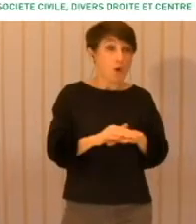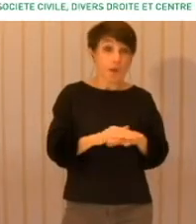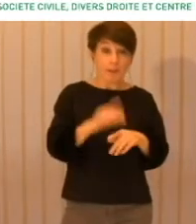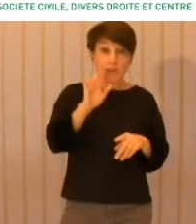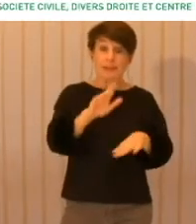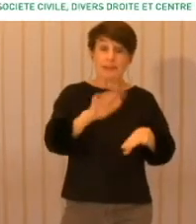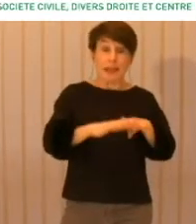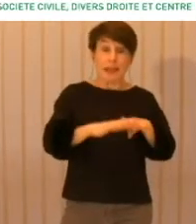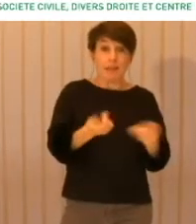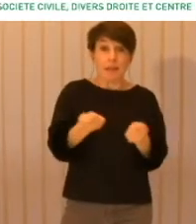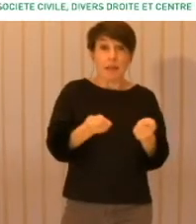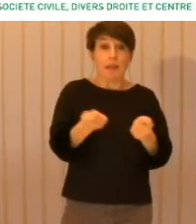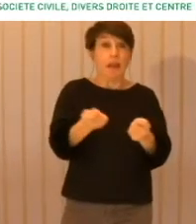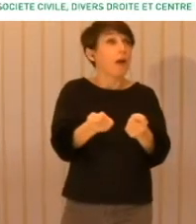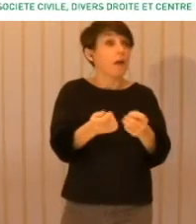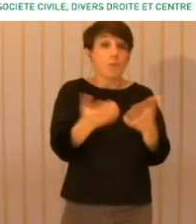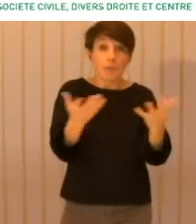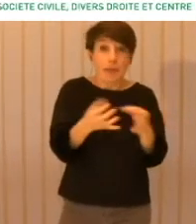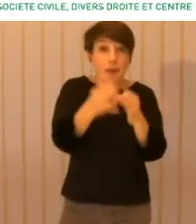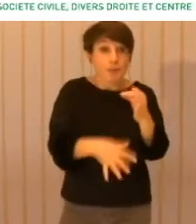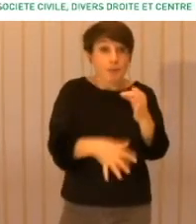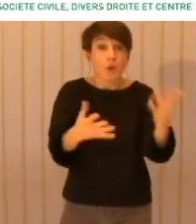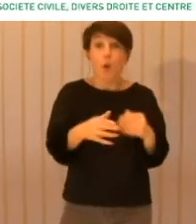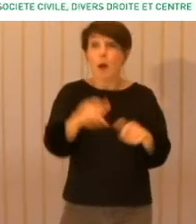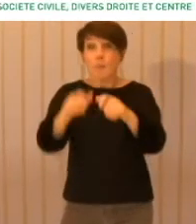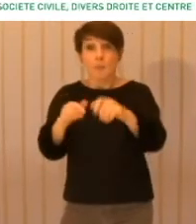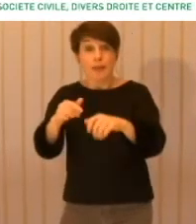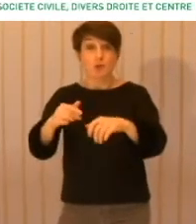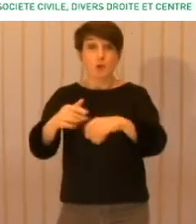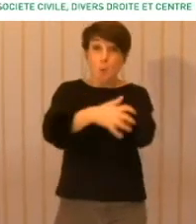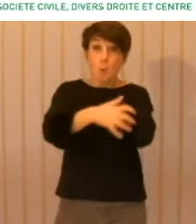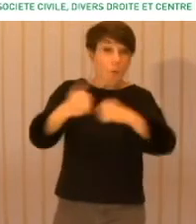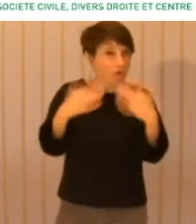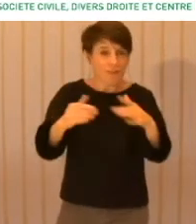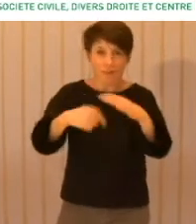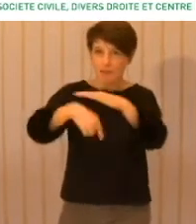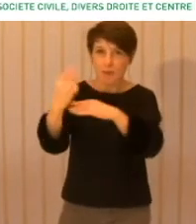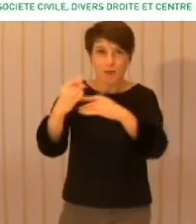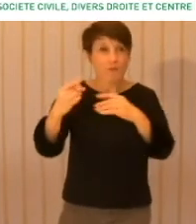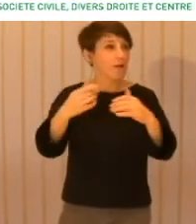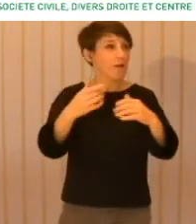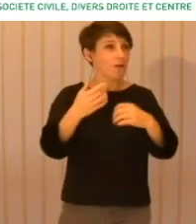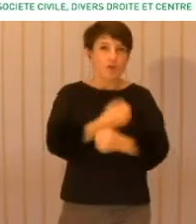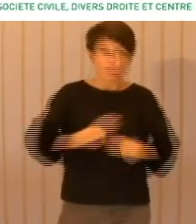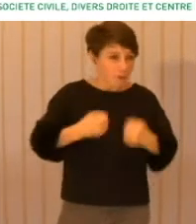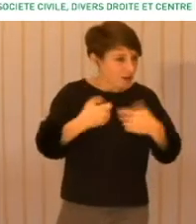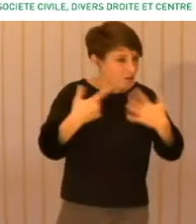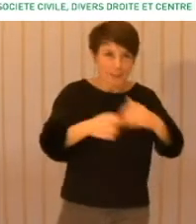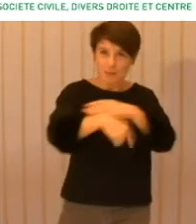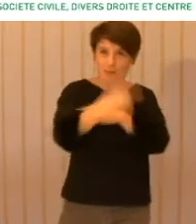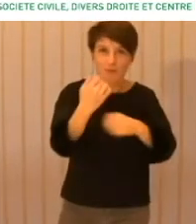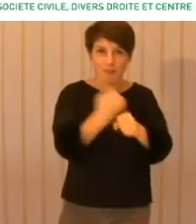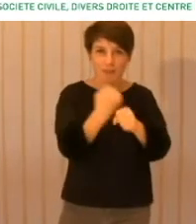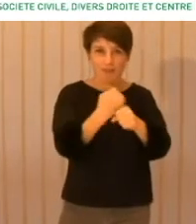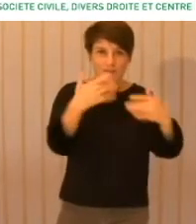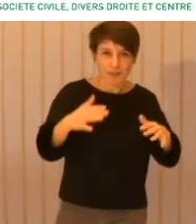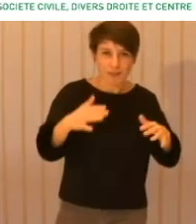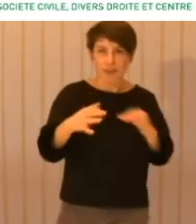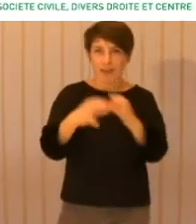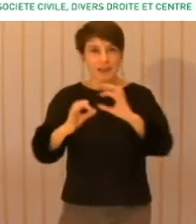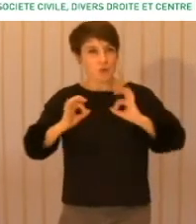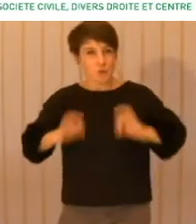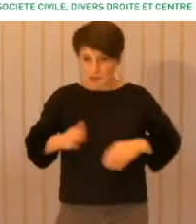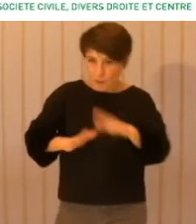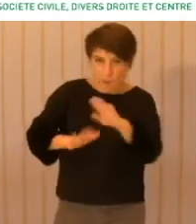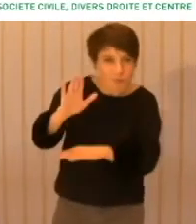politique. Hein. Combien de personnes sont sorties de la pauvreté, combien sont sorties du chômage, quels résultats scolaires dans la durée, pour combien